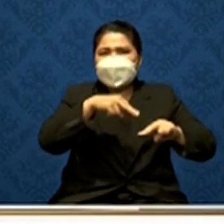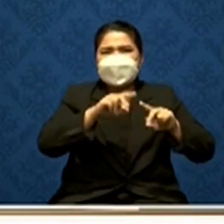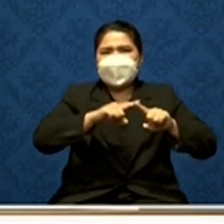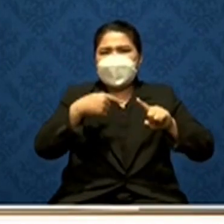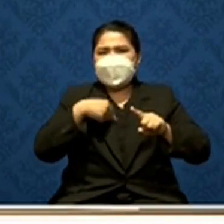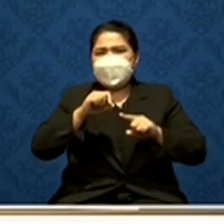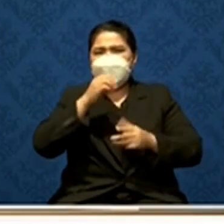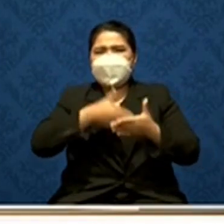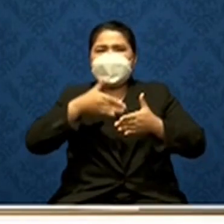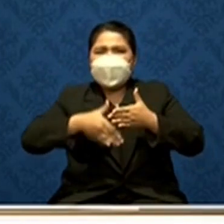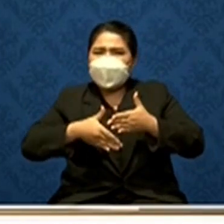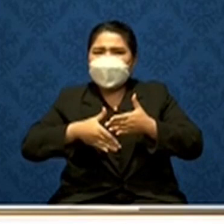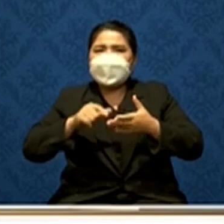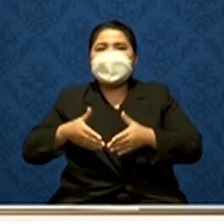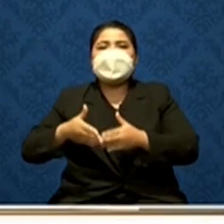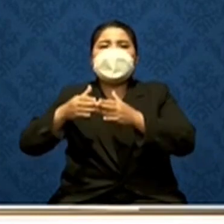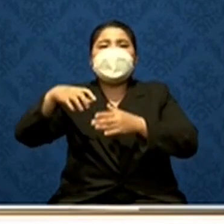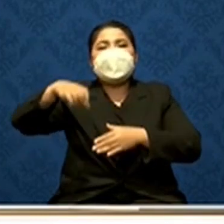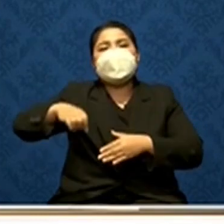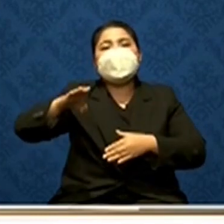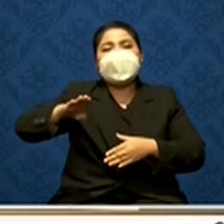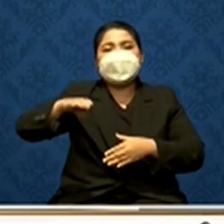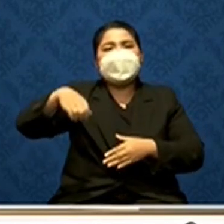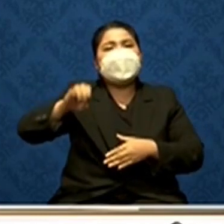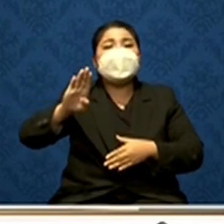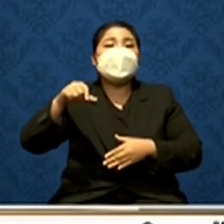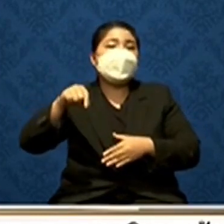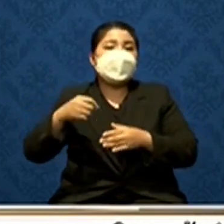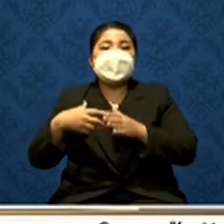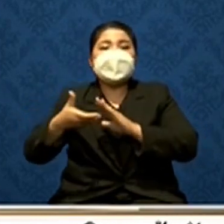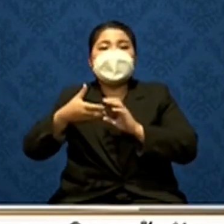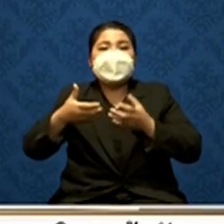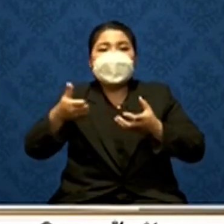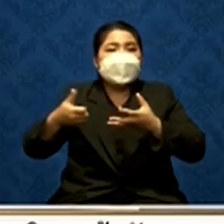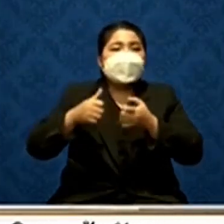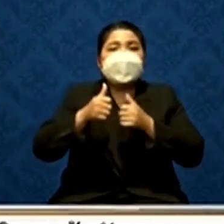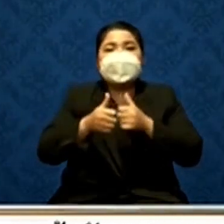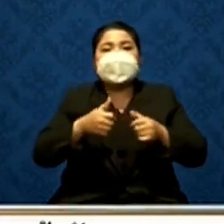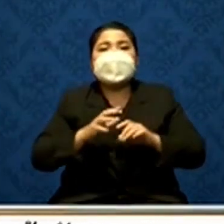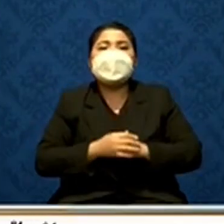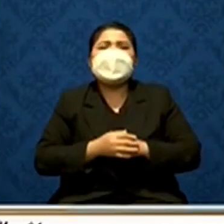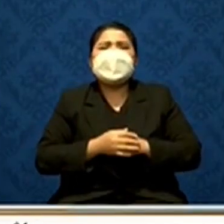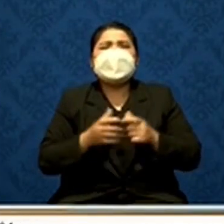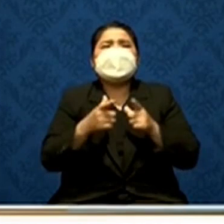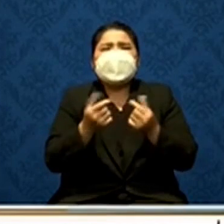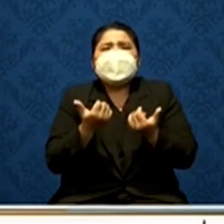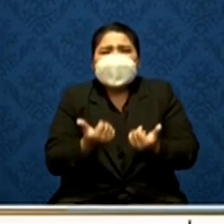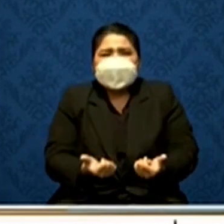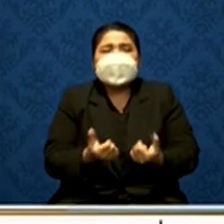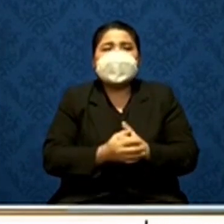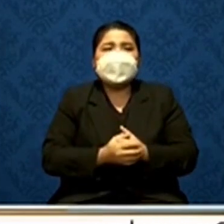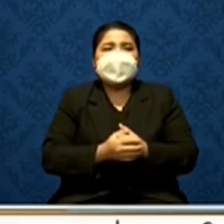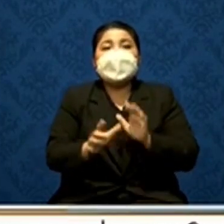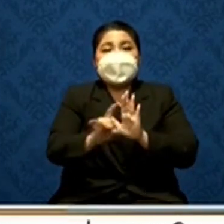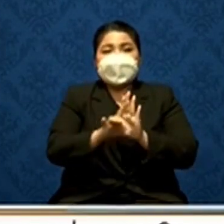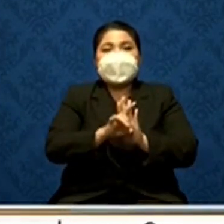่คลองตัว ต้ตงบริษัทตั้งไปตั้งมา ตั้บริษัทมาเยยางงานบิษทเก่เรื่องมแ่นี้ครับและส